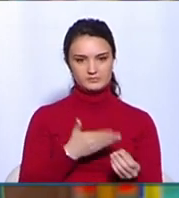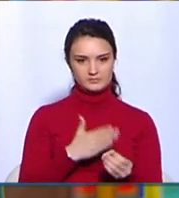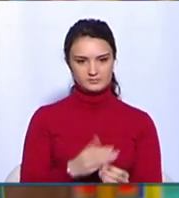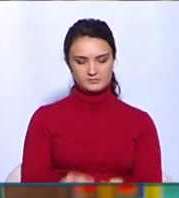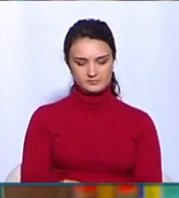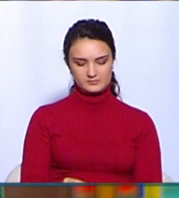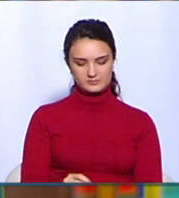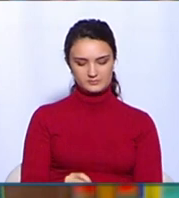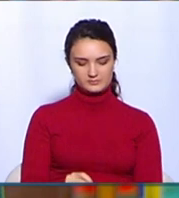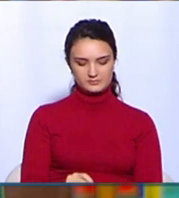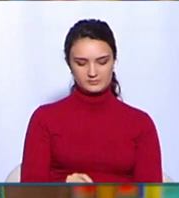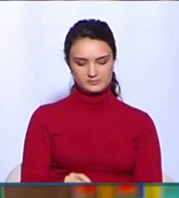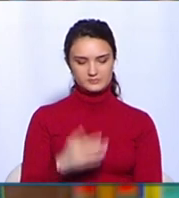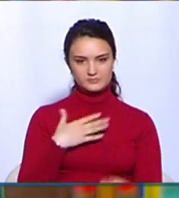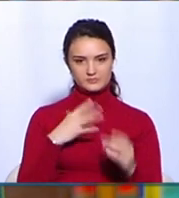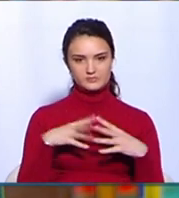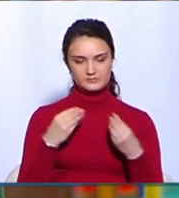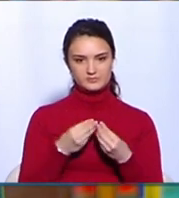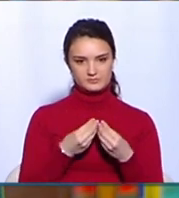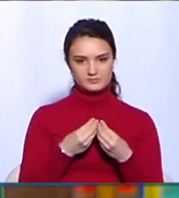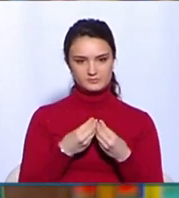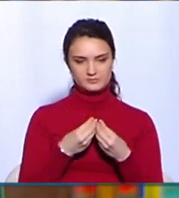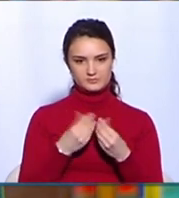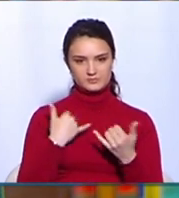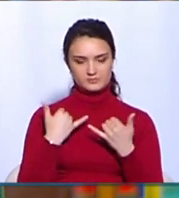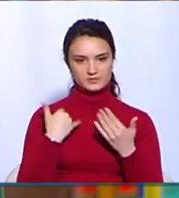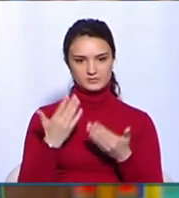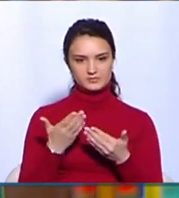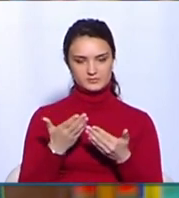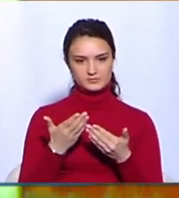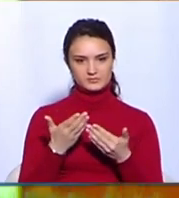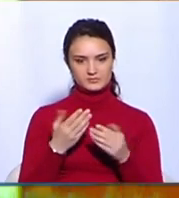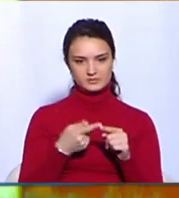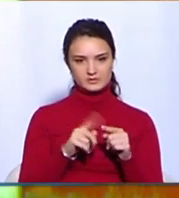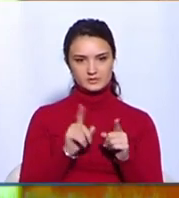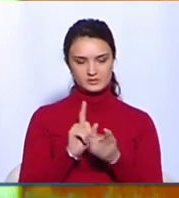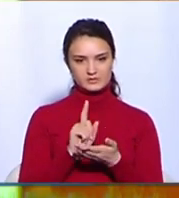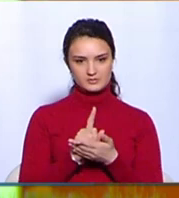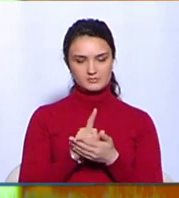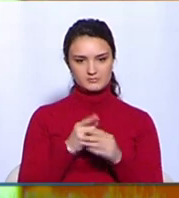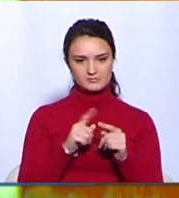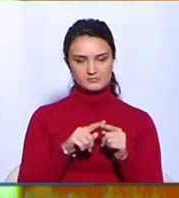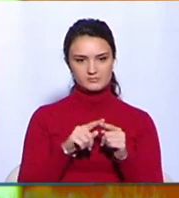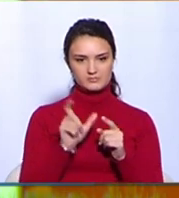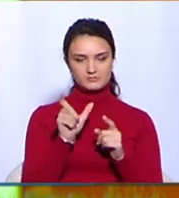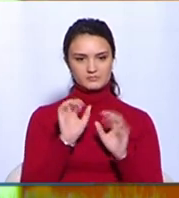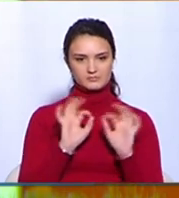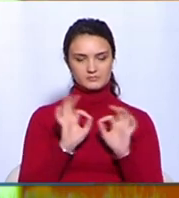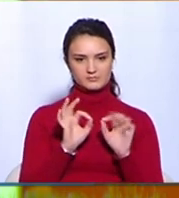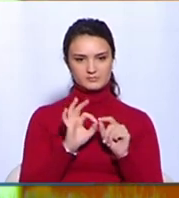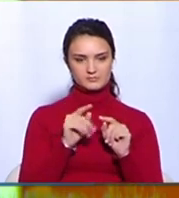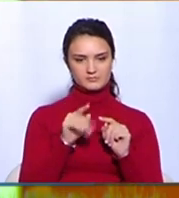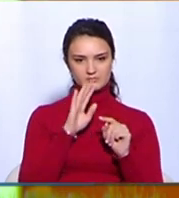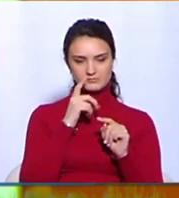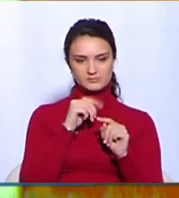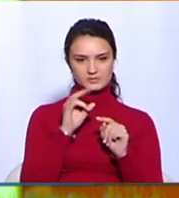არის ქალბატონი ნინო და ჩვენი ოჯახის ერთგული სტუმარია. აი ესეთი პატარა სასაუბრო თემა მაქვს ახლა